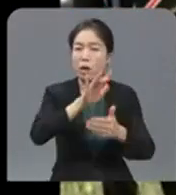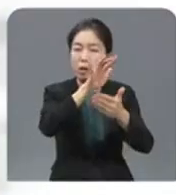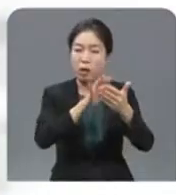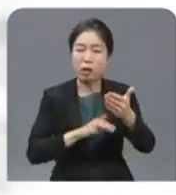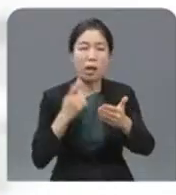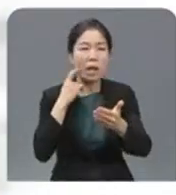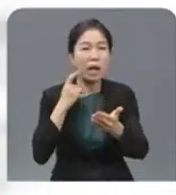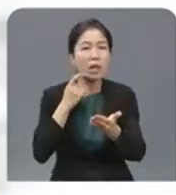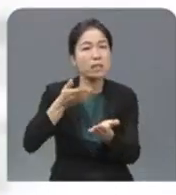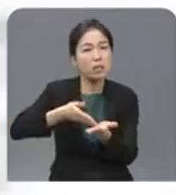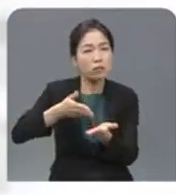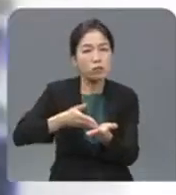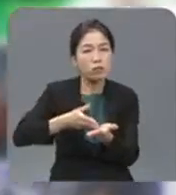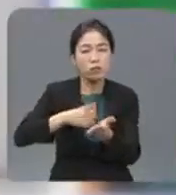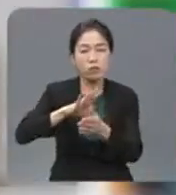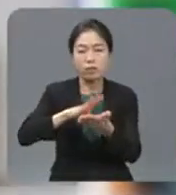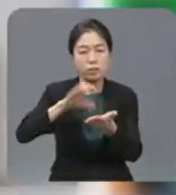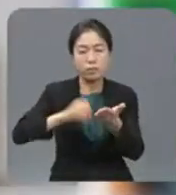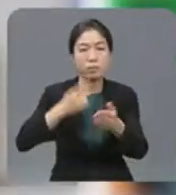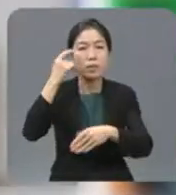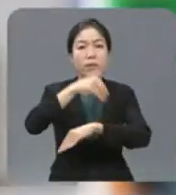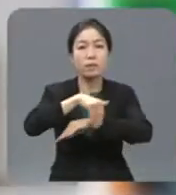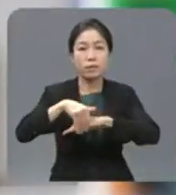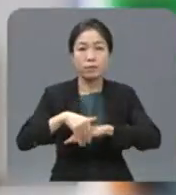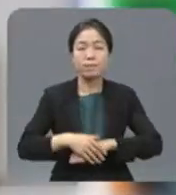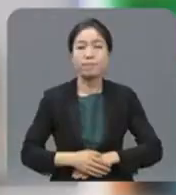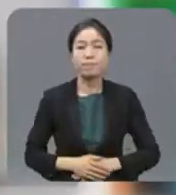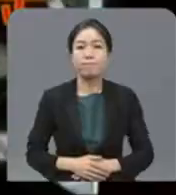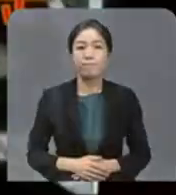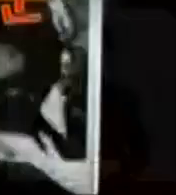가짜뉴스를 근절시켜 나갈 계획입니다